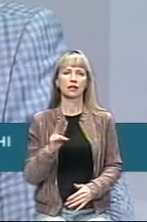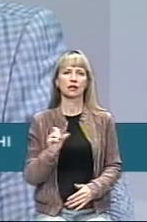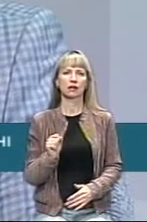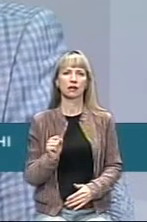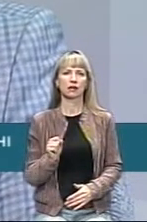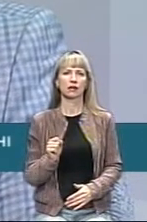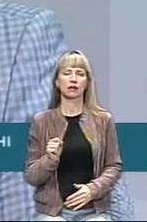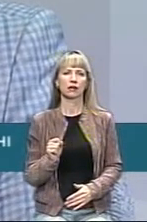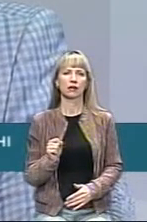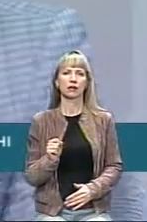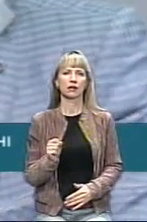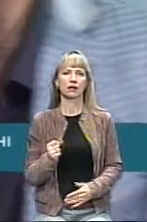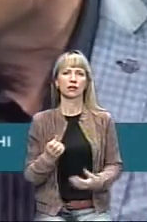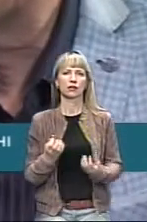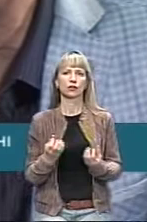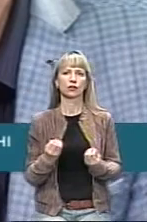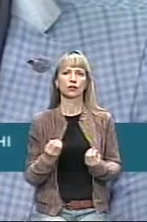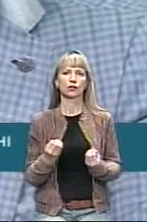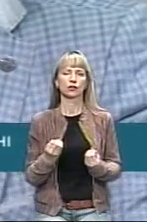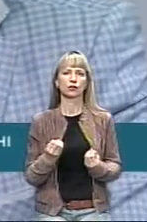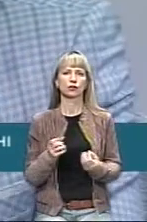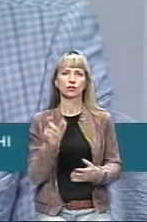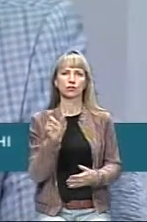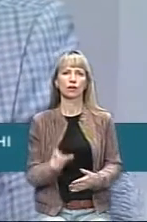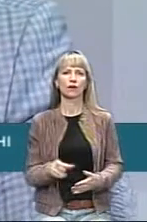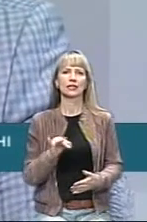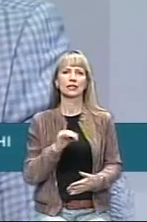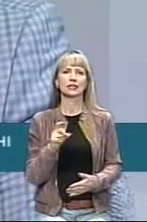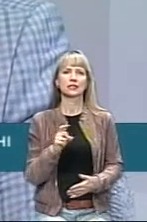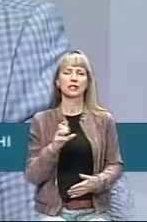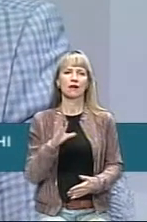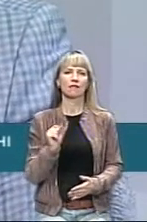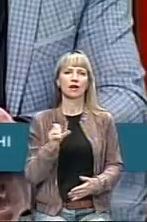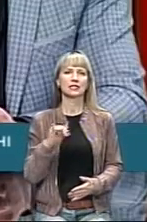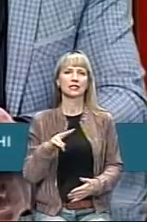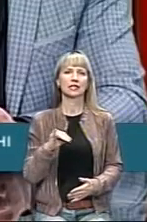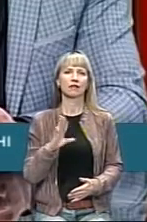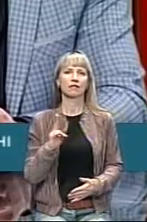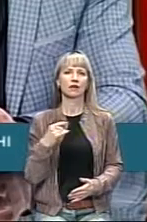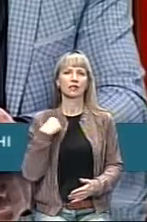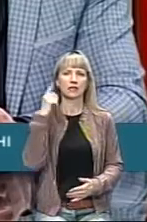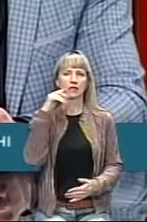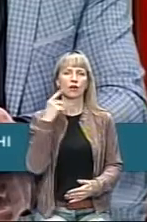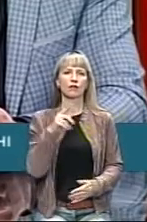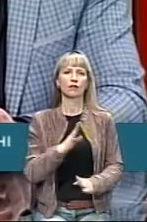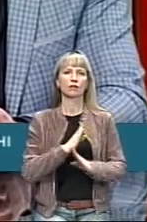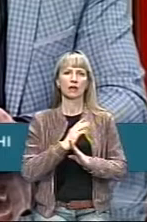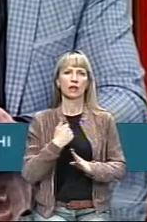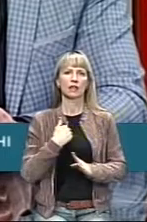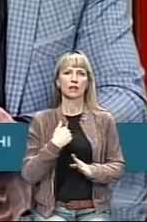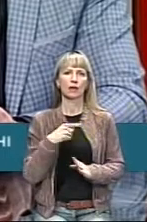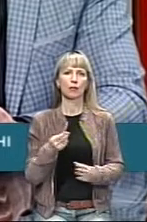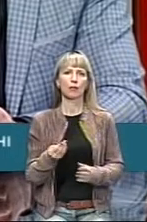Кіщук, так, здається, чоловік, він з Васильівки. І, ну, я просто знаю це, тому що коли він загинув, нам надійшла